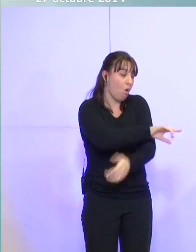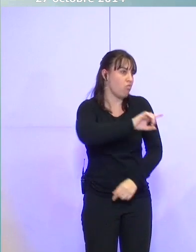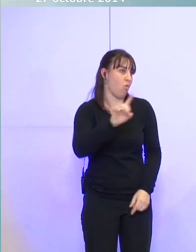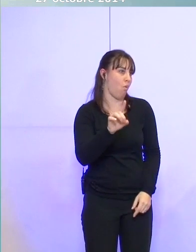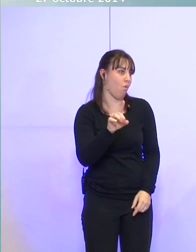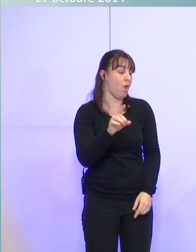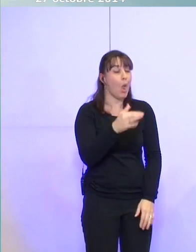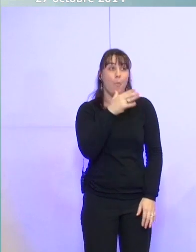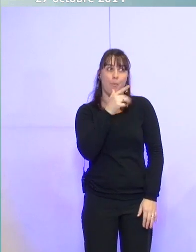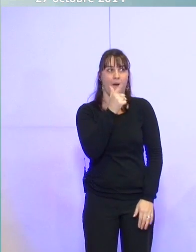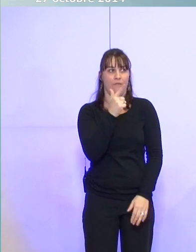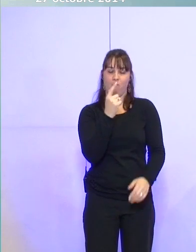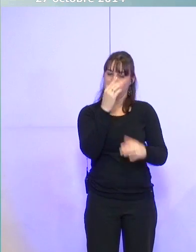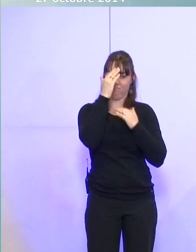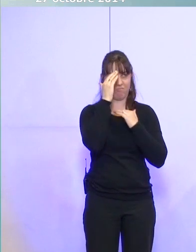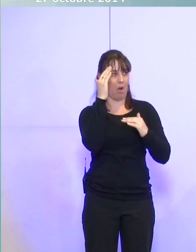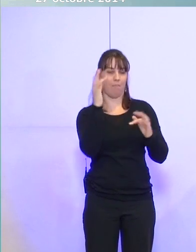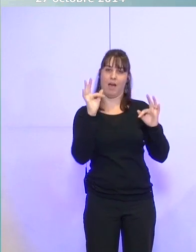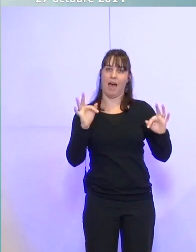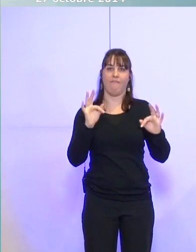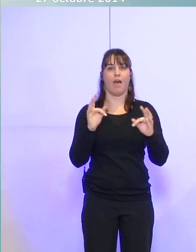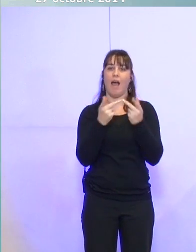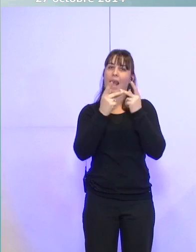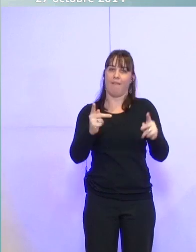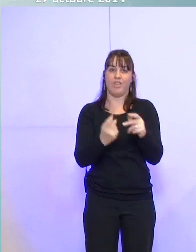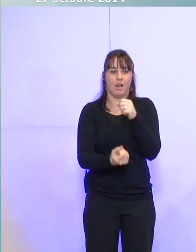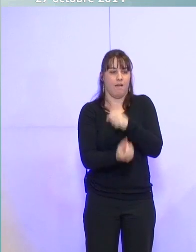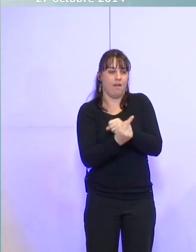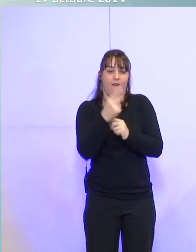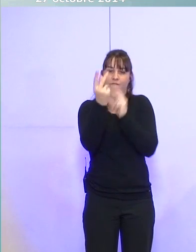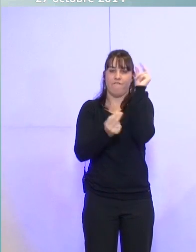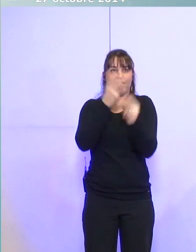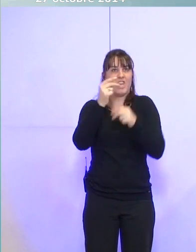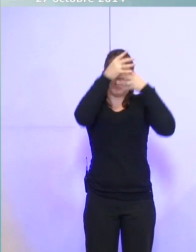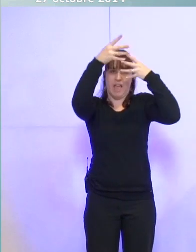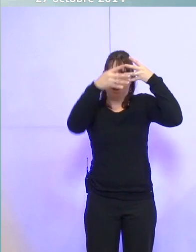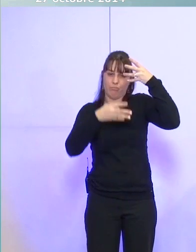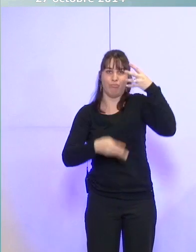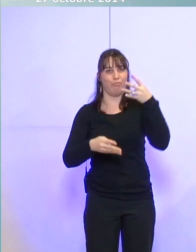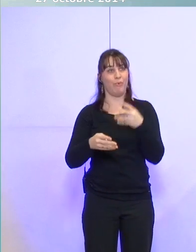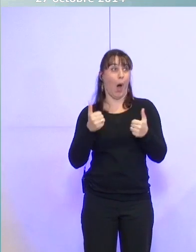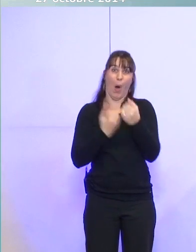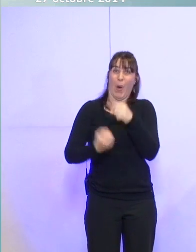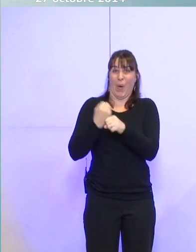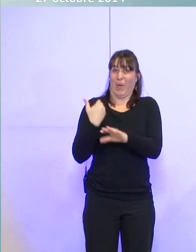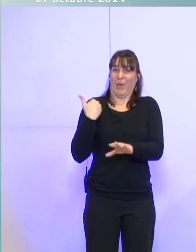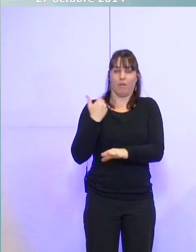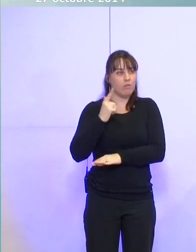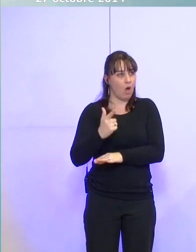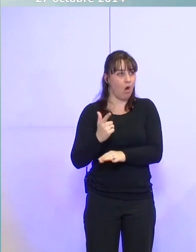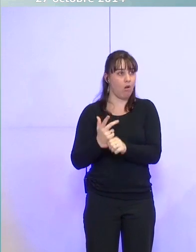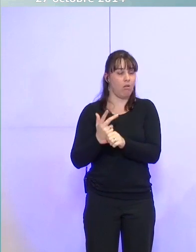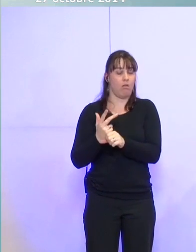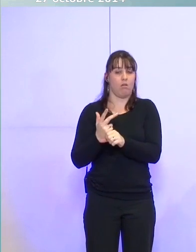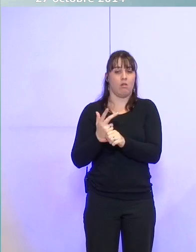monopole de croire que végétaliser la ville est un bienfait. Durant ces trois derniers mandats, les élus n'ont eu de cesse d'améliorer